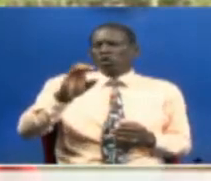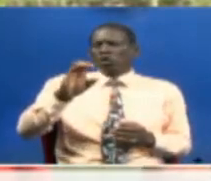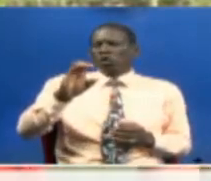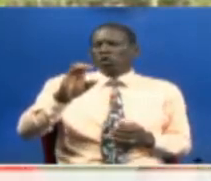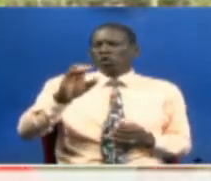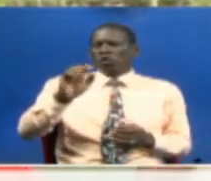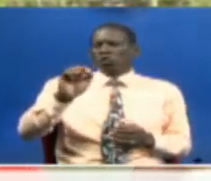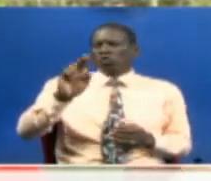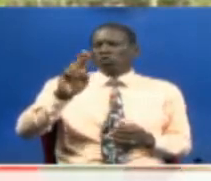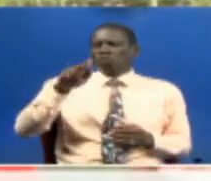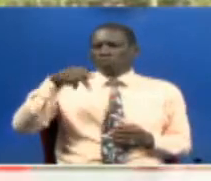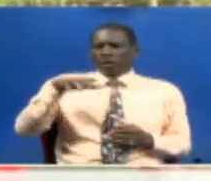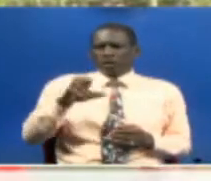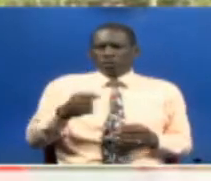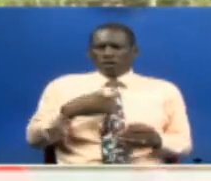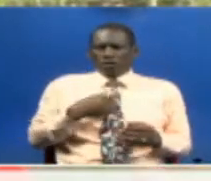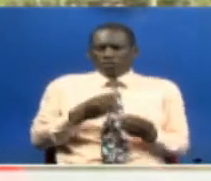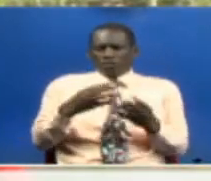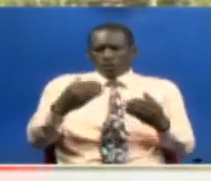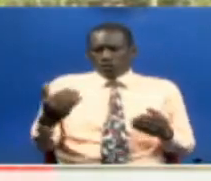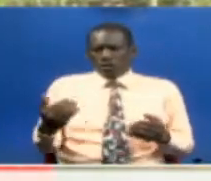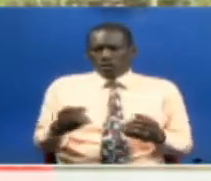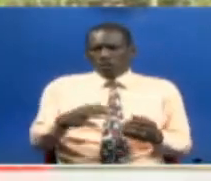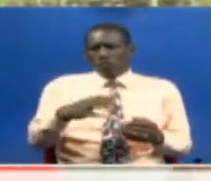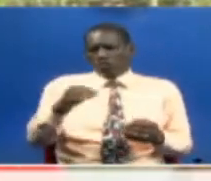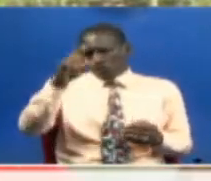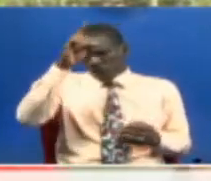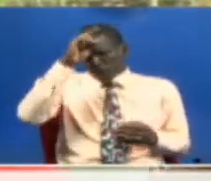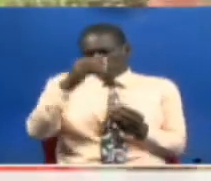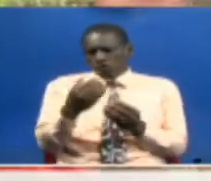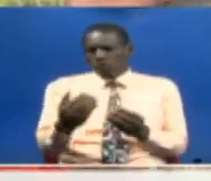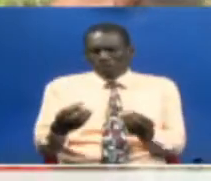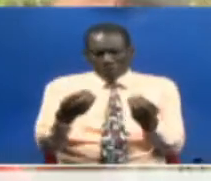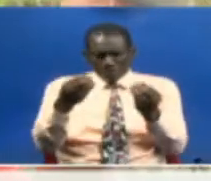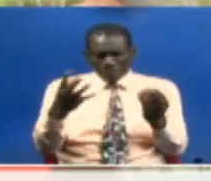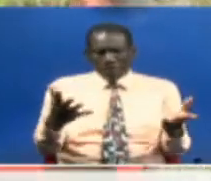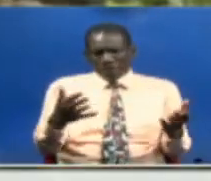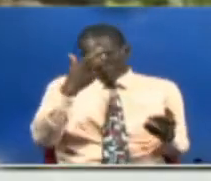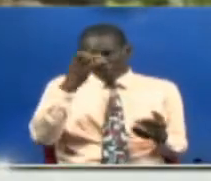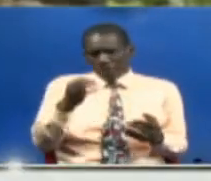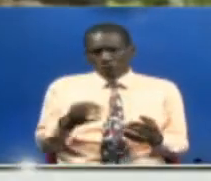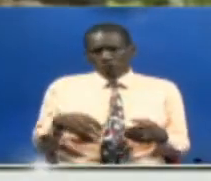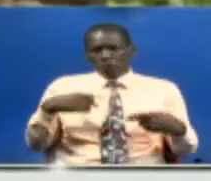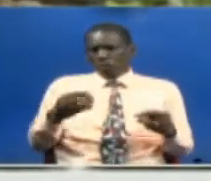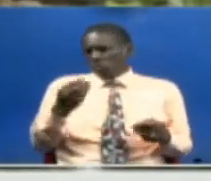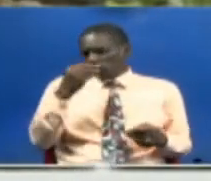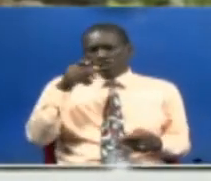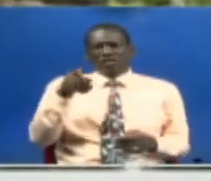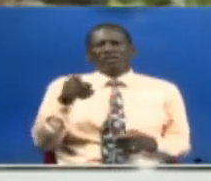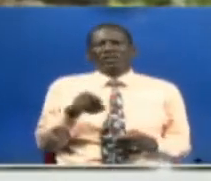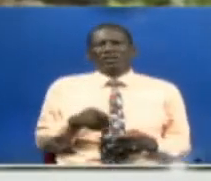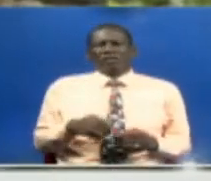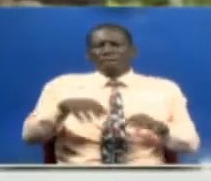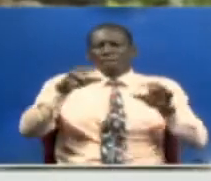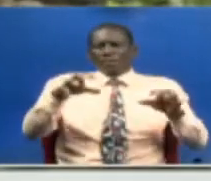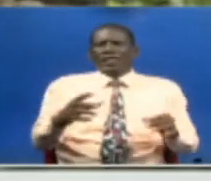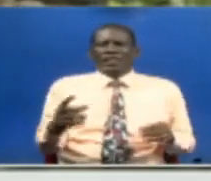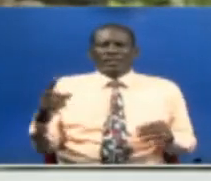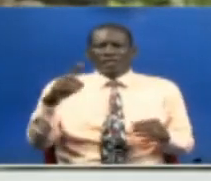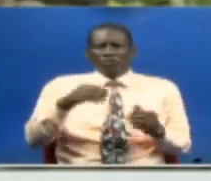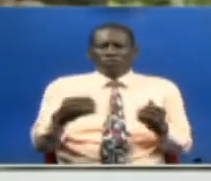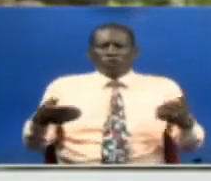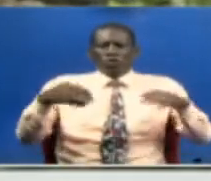wengi. Ukiangalia, ukienda kwa village Kishangai Shakani, watoto ni wengi sana kwa sababu huu nyama. Na siku ya soko, tunafunga baada ya miezi mitatu